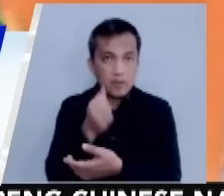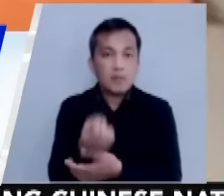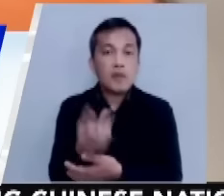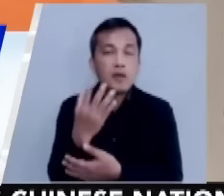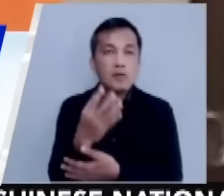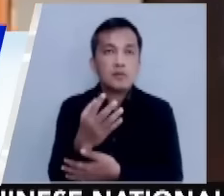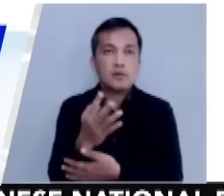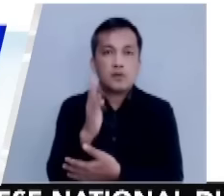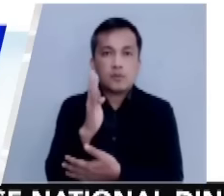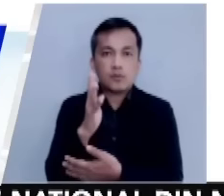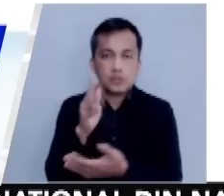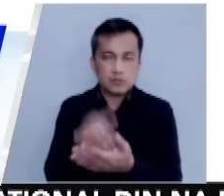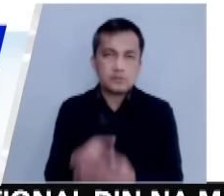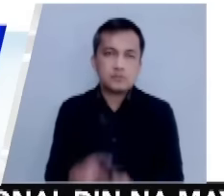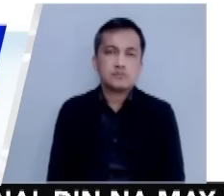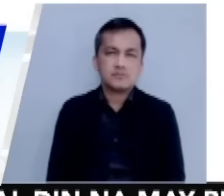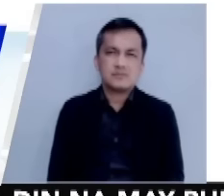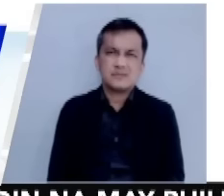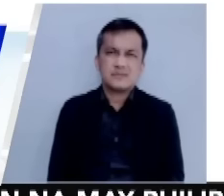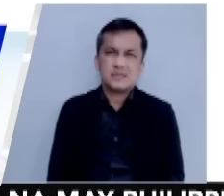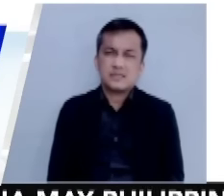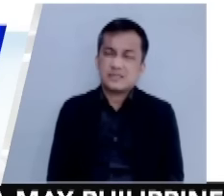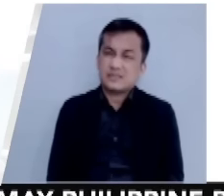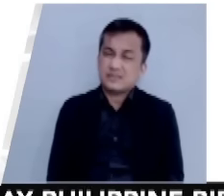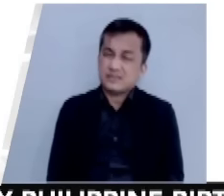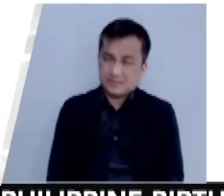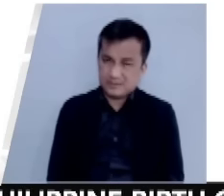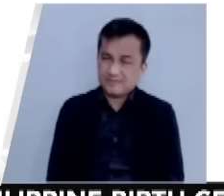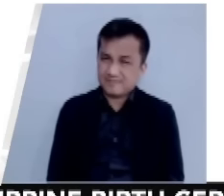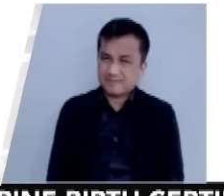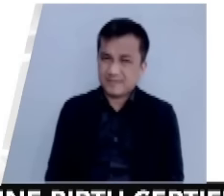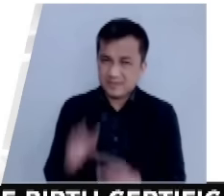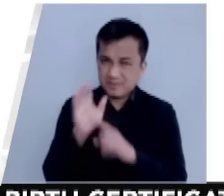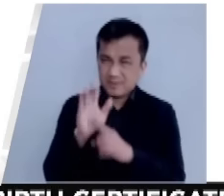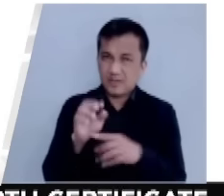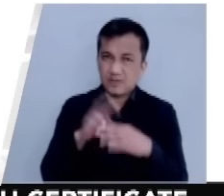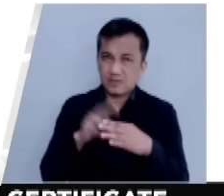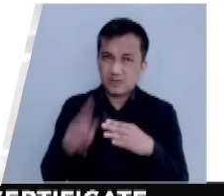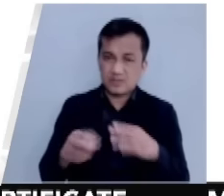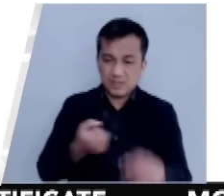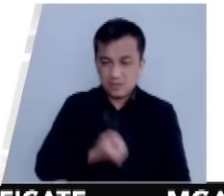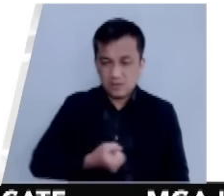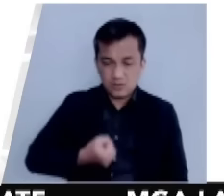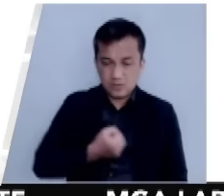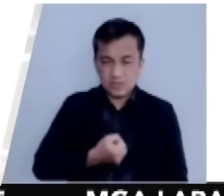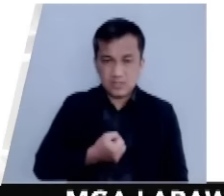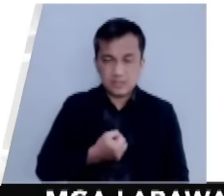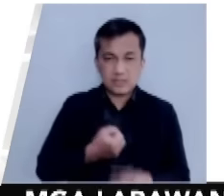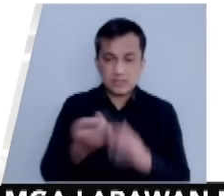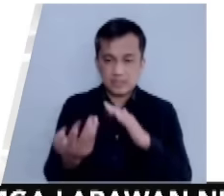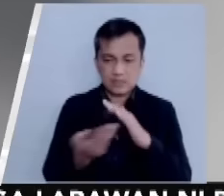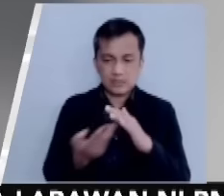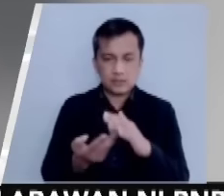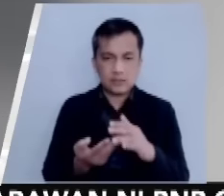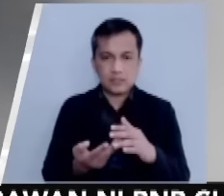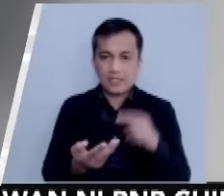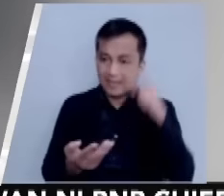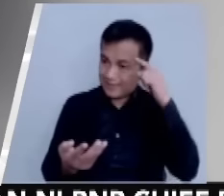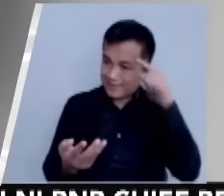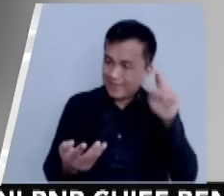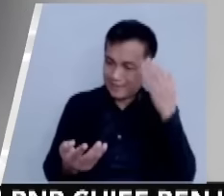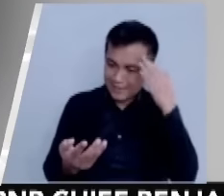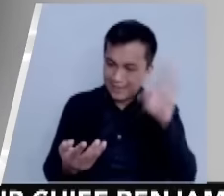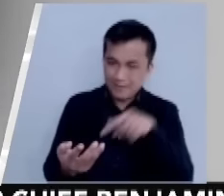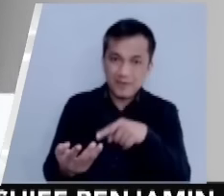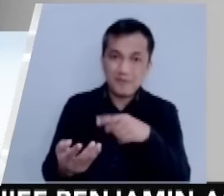40,000 piso. Nagpakita pa ito ng resulta ng ultrasound sa buyer na hindi niya alam ay pulis pala. Ayon sa